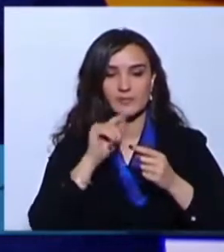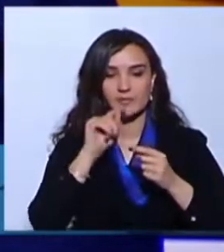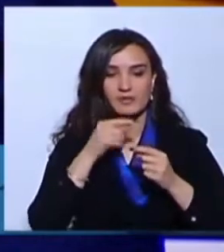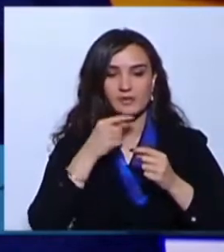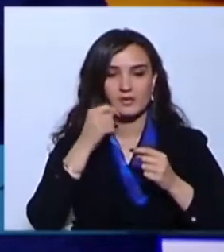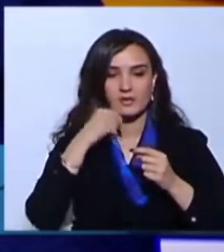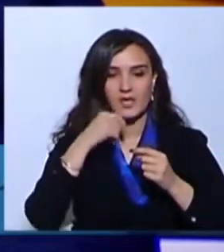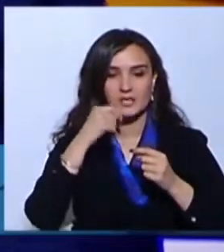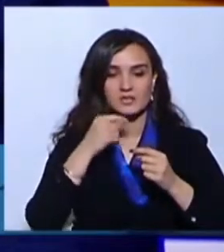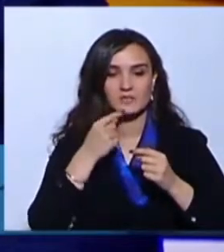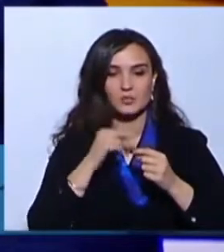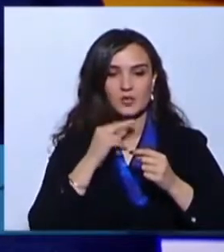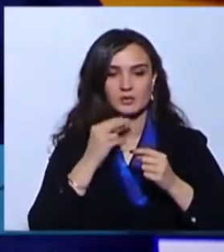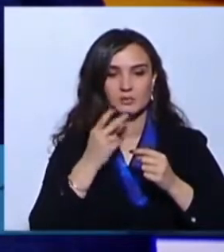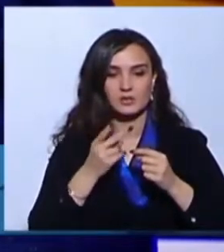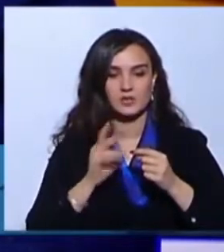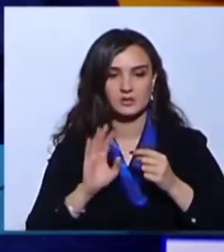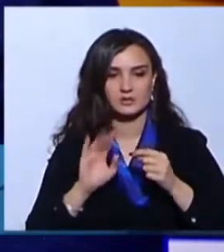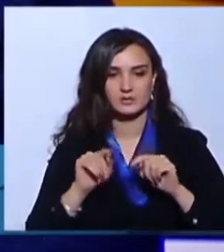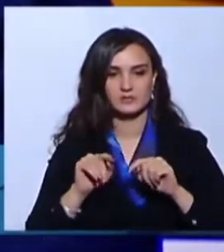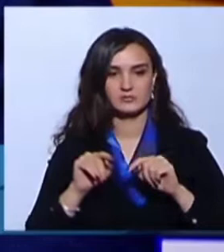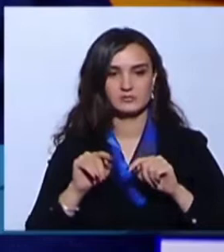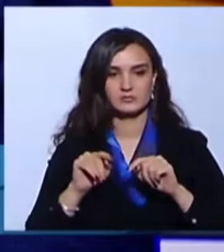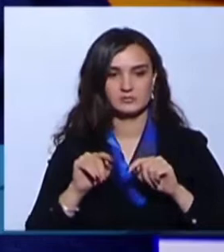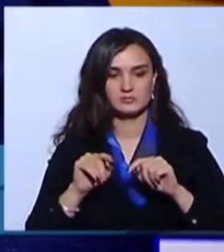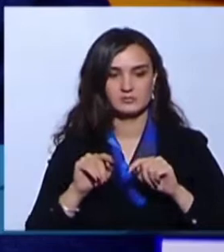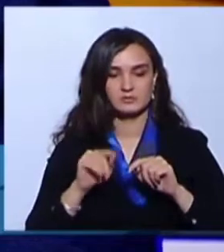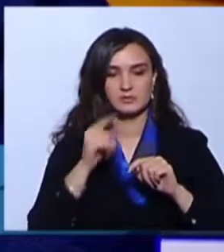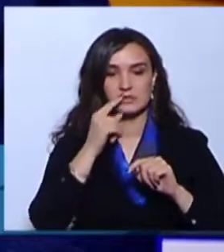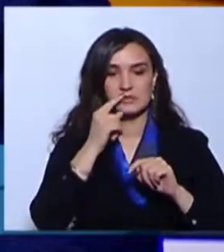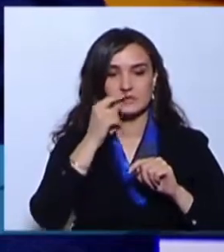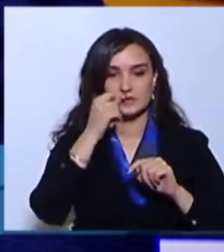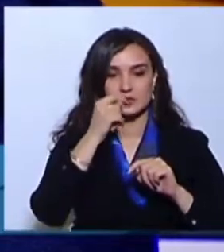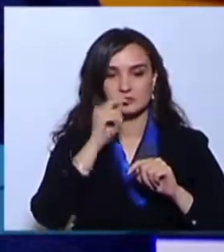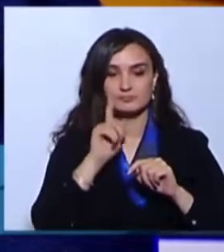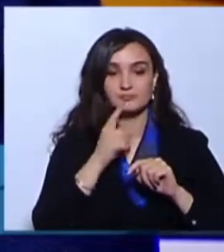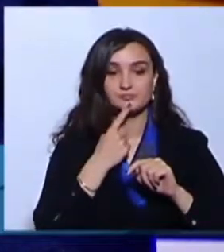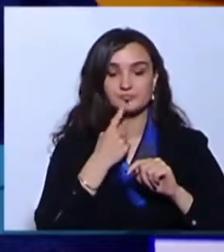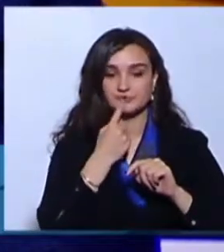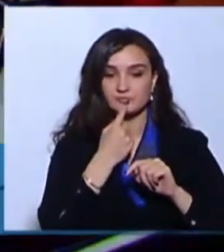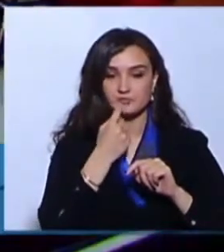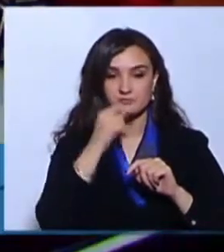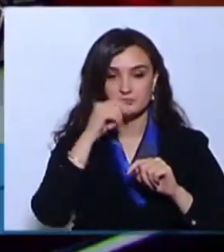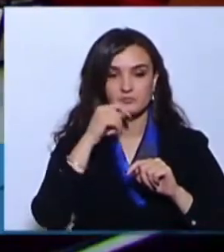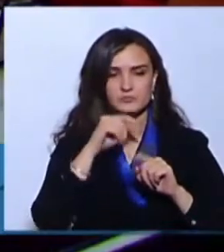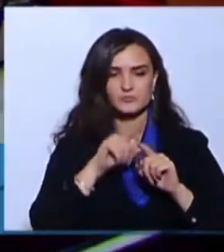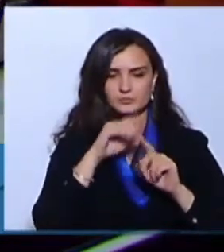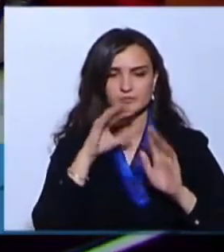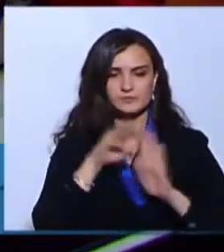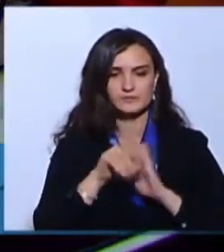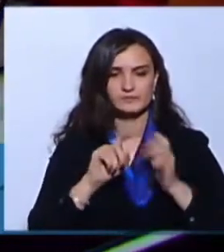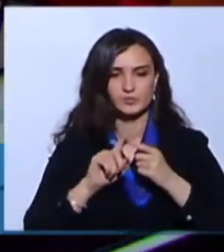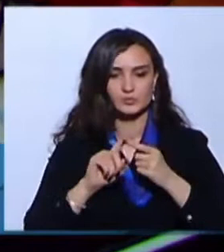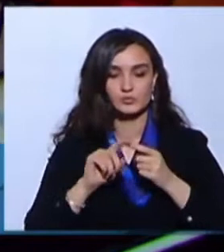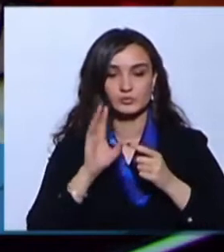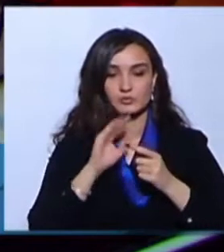შორის ნერწყს არ აქცევენ ხოლმე, ყურადღებას მარტო ამ ცხვირის ლორწოვანის ნაცხზეა სულაპარაკ, თუმცა აღარ ნერწყში საკმაოდ მაღალი კონცენტრაცია. აი როცა